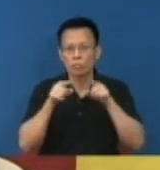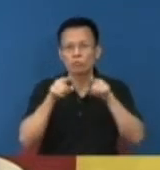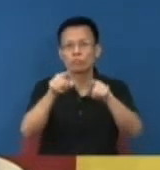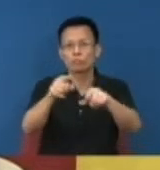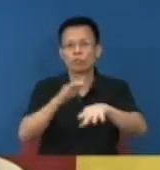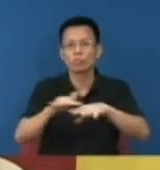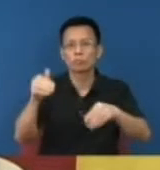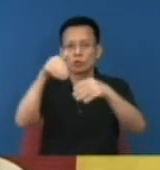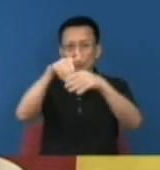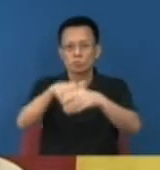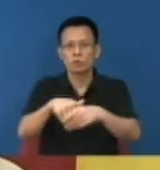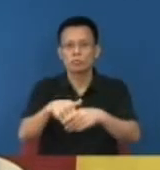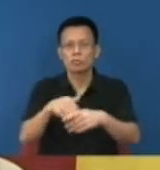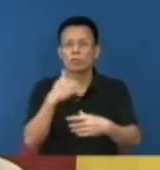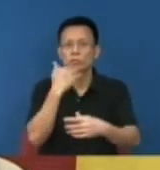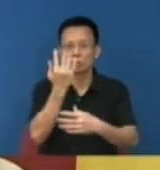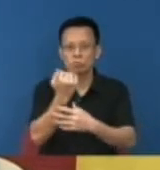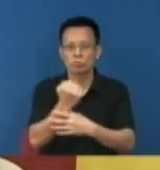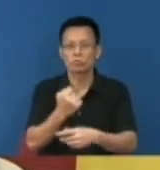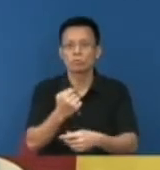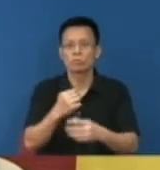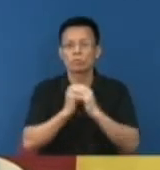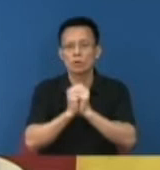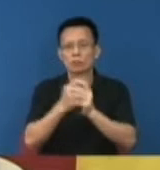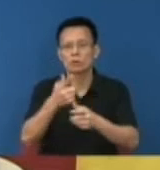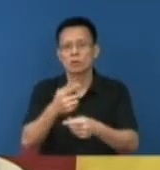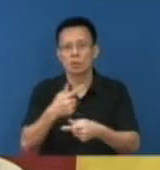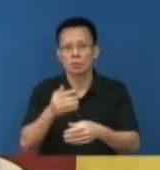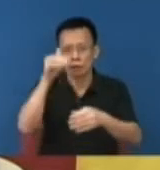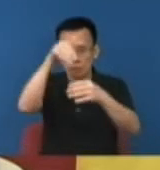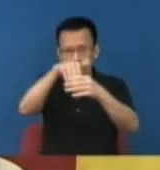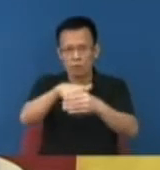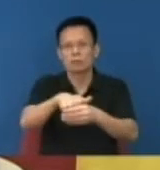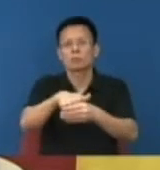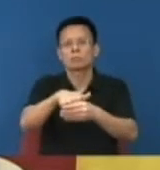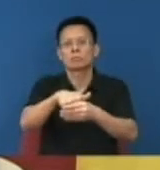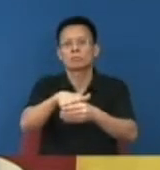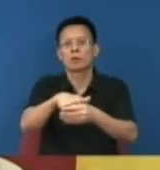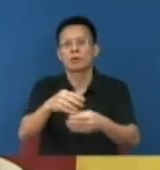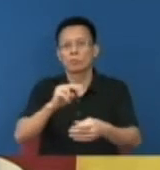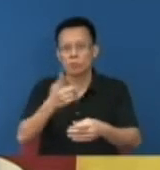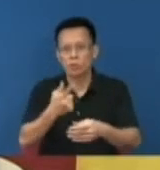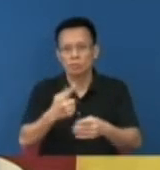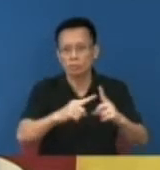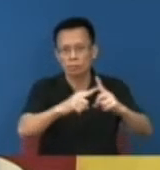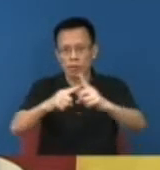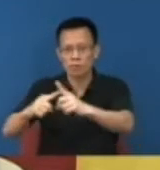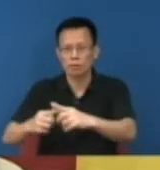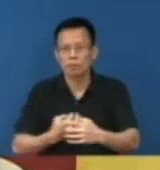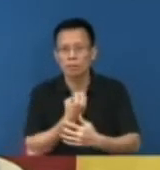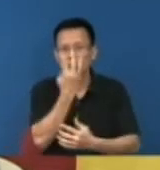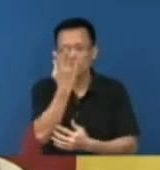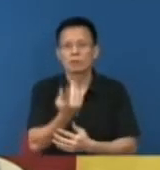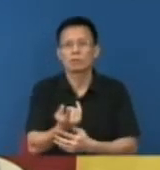實行雙普選的訴求的時候，這個當然是這個投票呢是會變成一個民意的表達。其實實際上